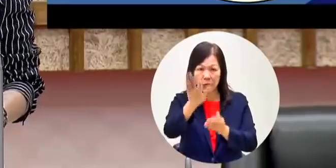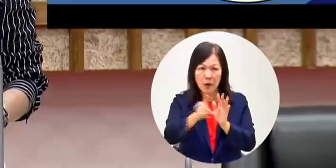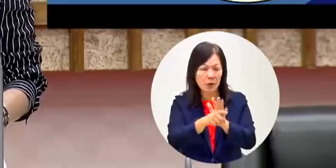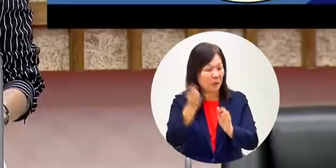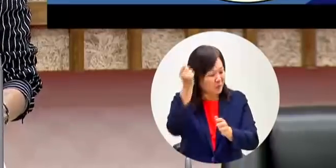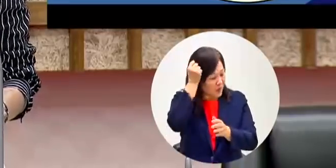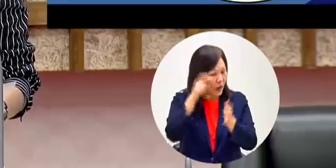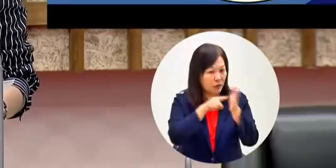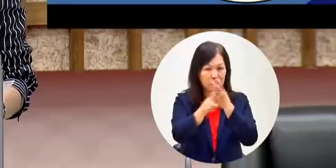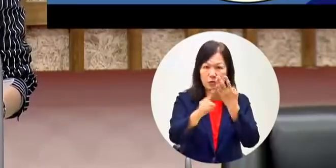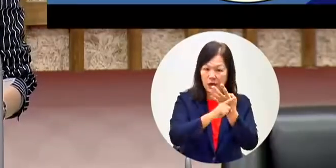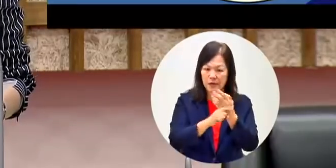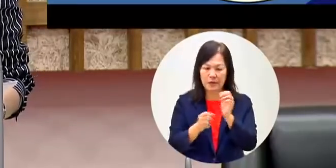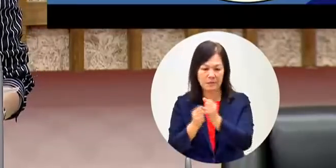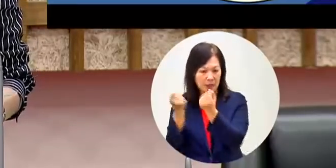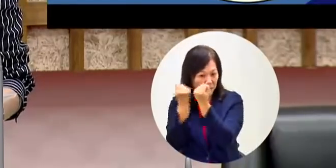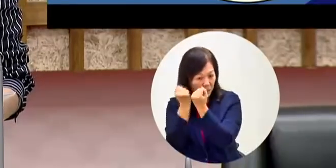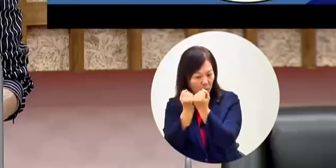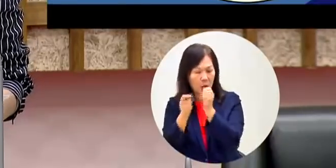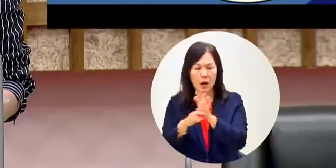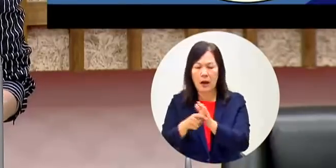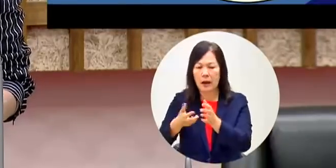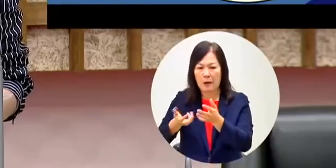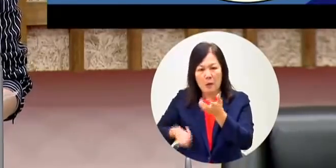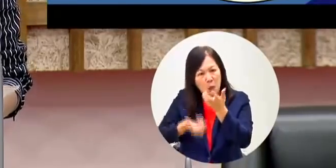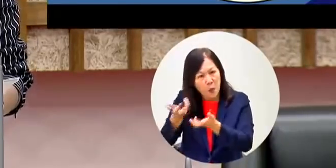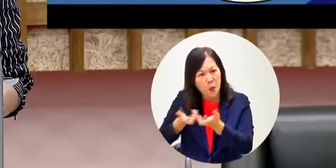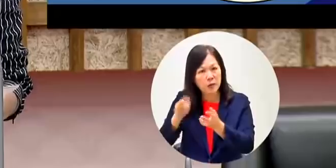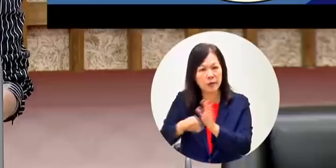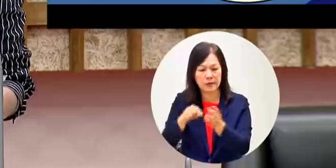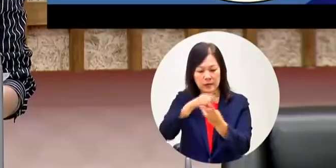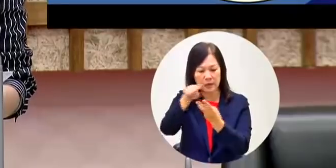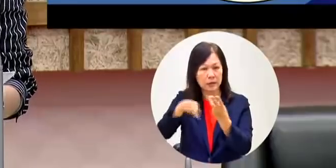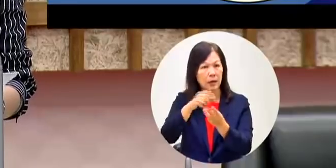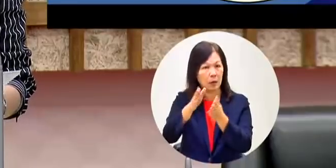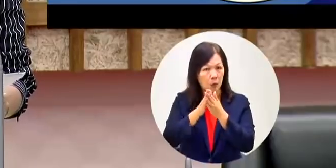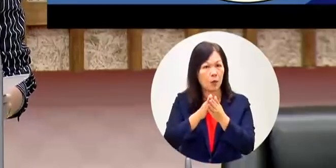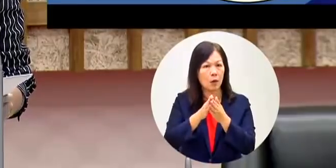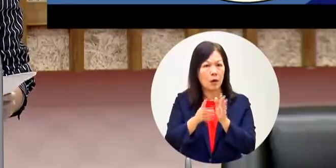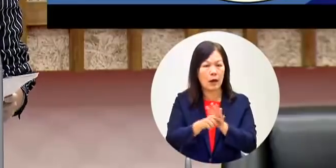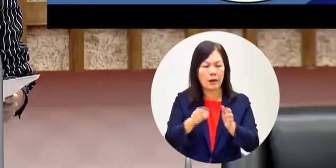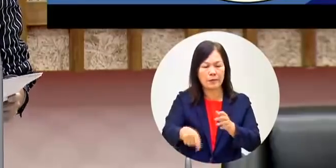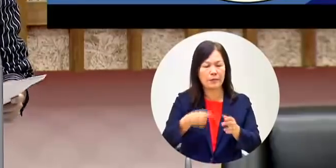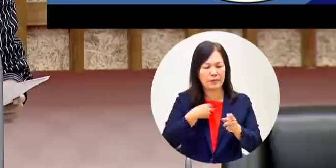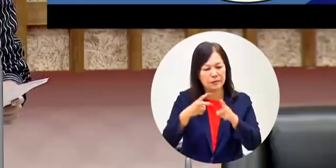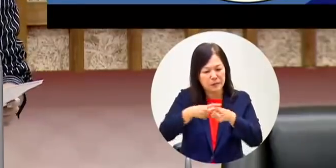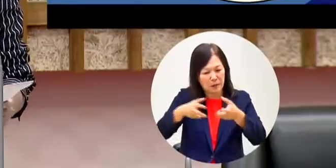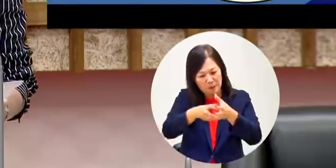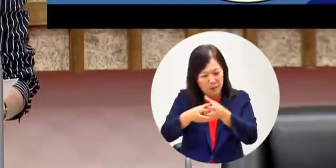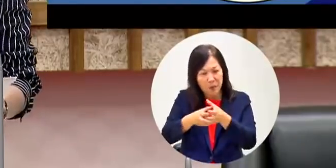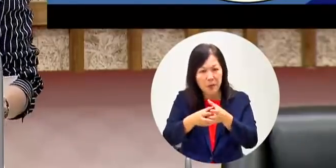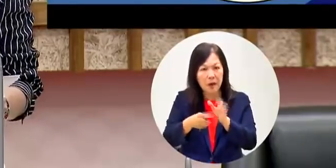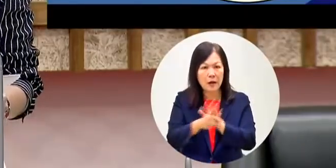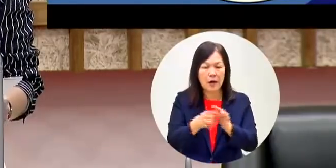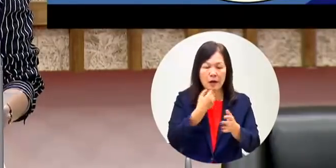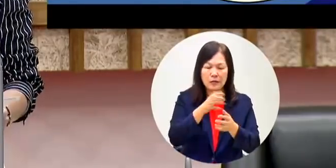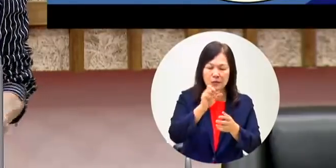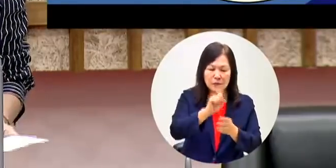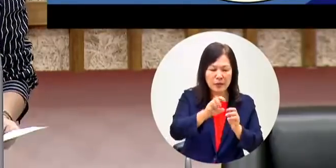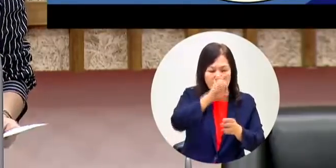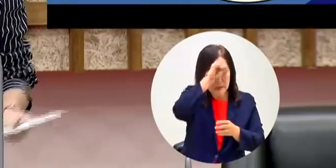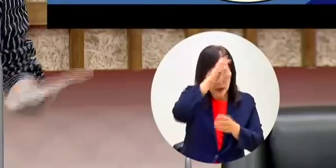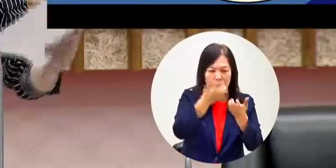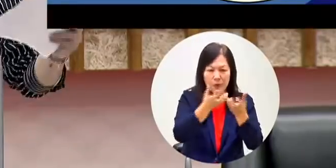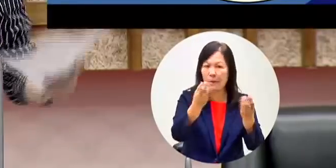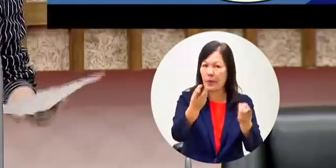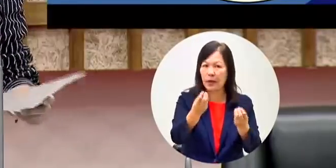情。我想你也更强调呢小内阁哈，不分政党色彩啊，唯才